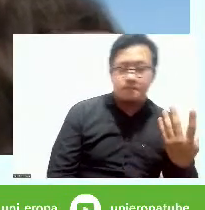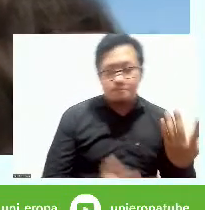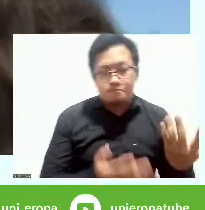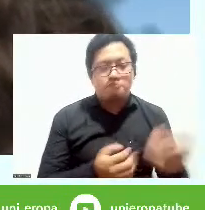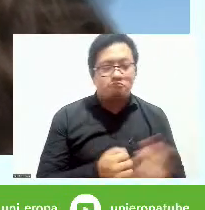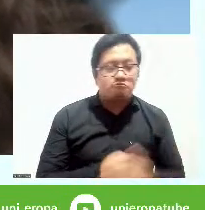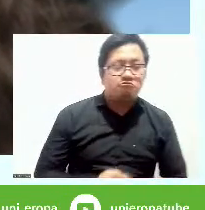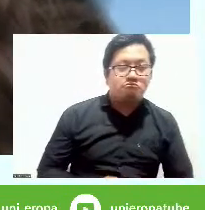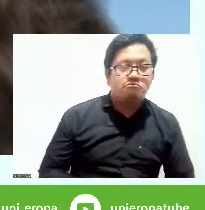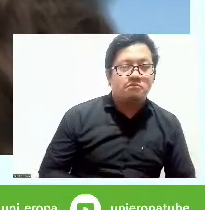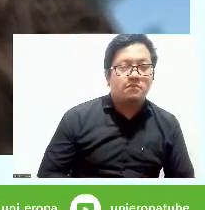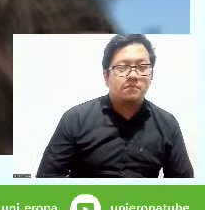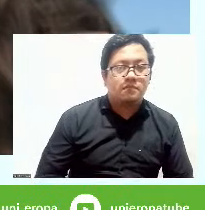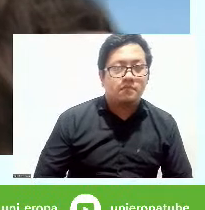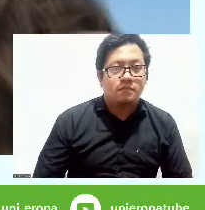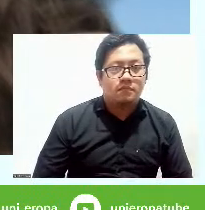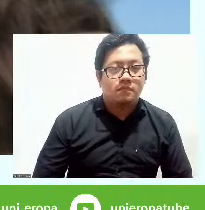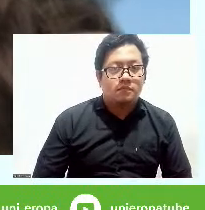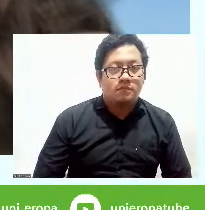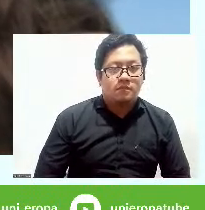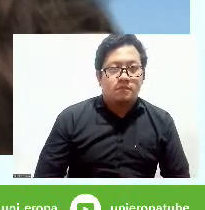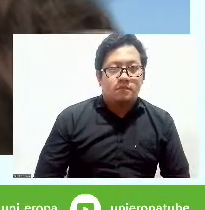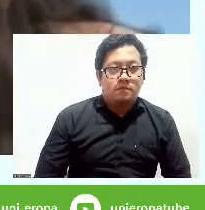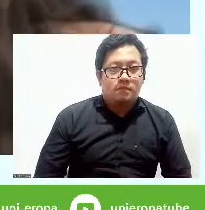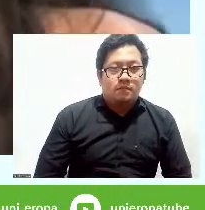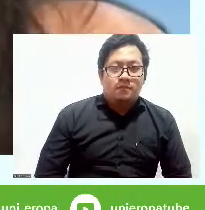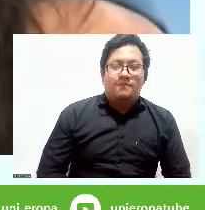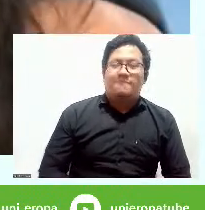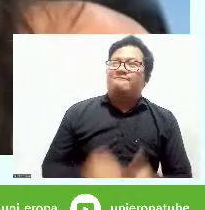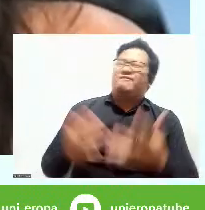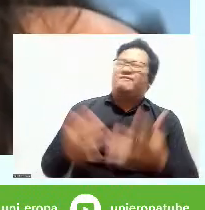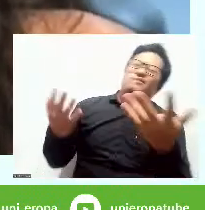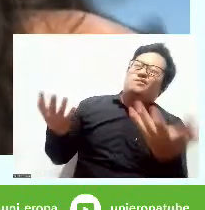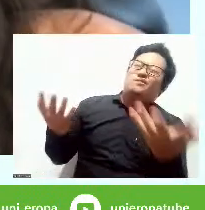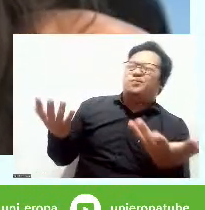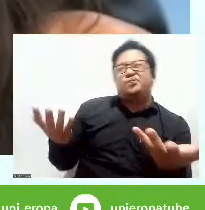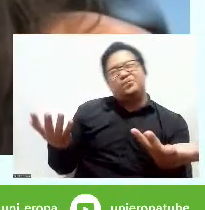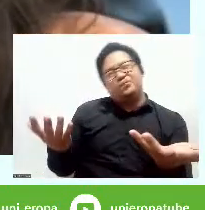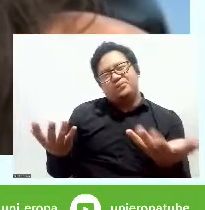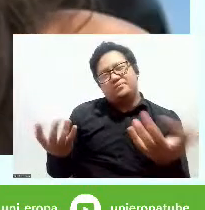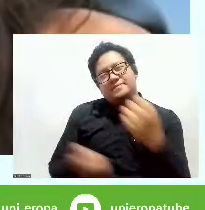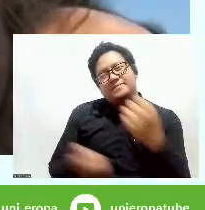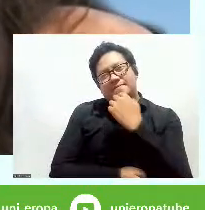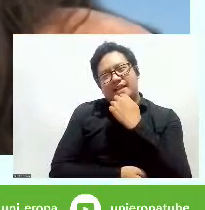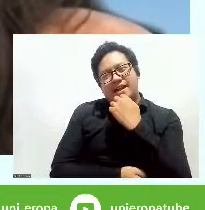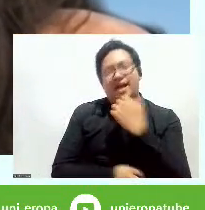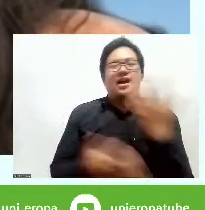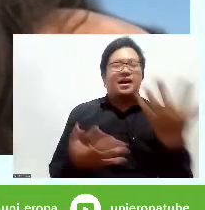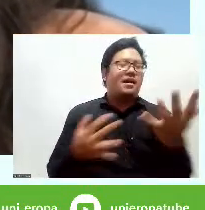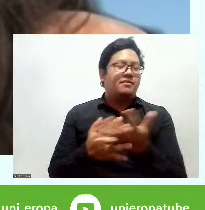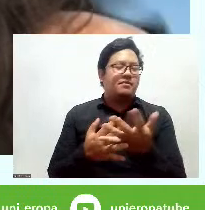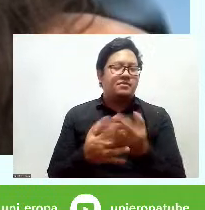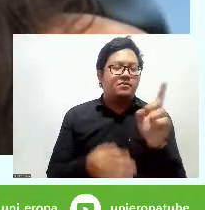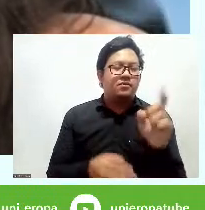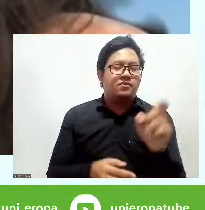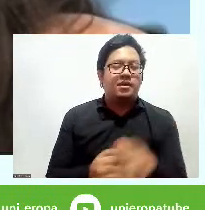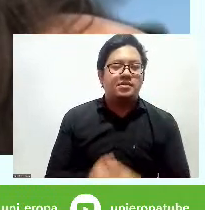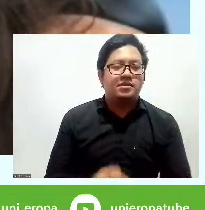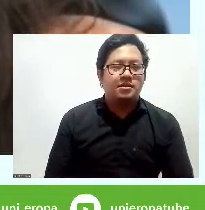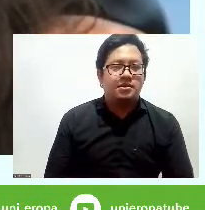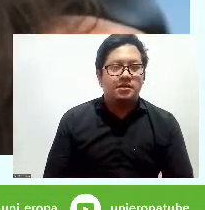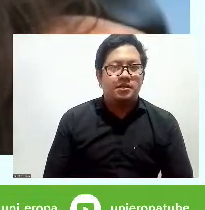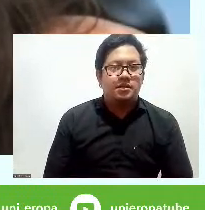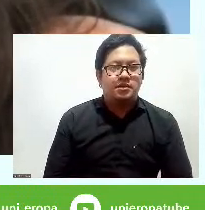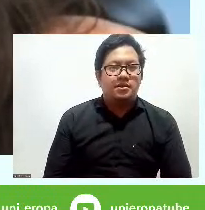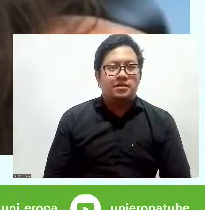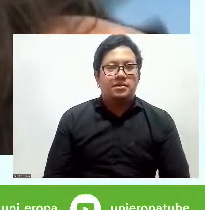konser tertentu mungkin apa kaya ehem aku tadi senang banget sih dada dari tadi di